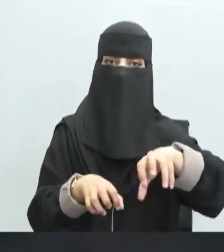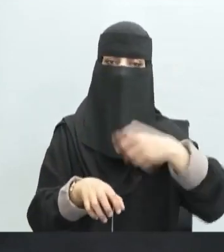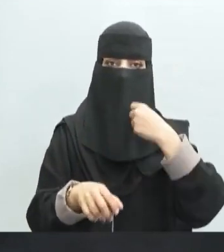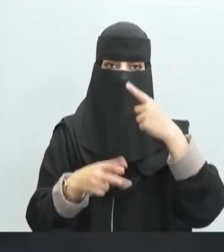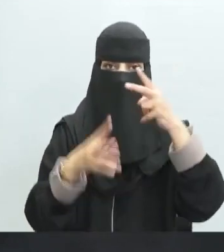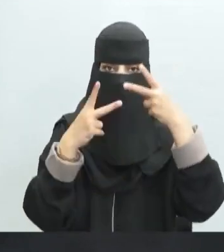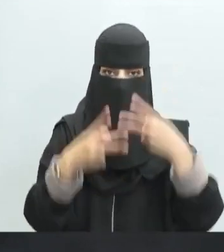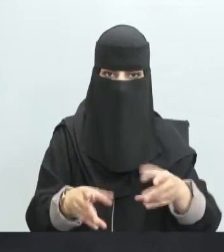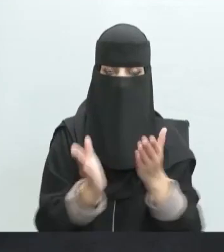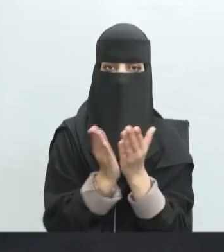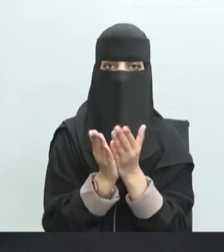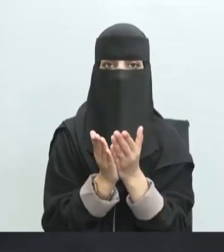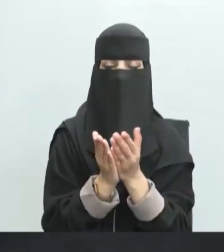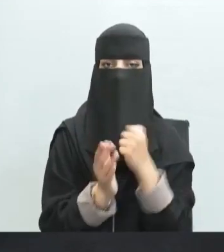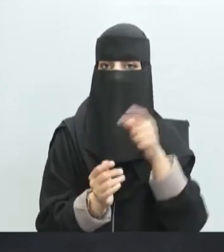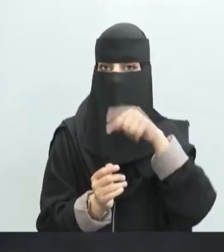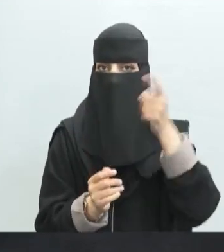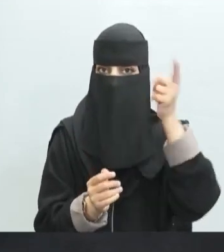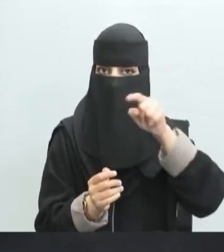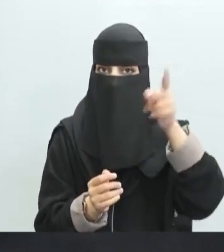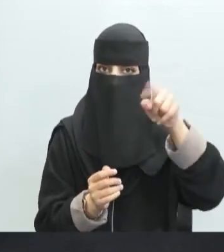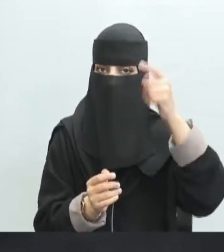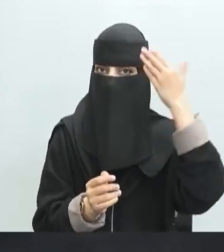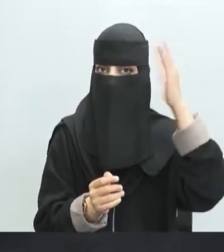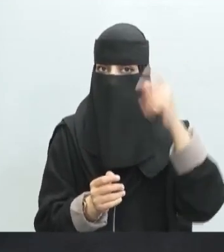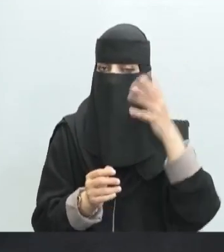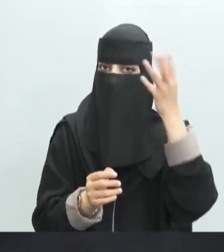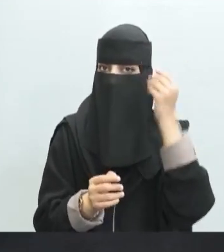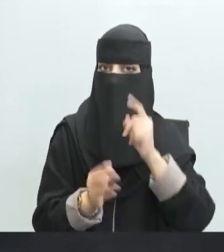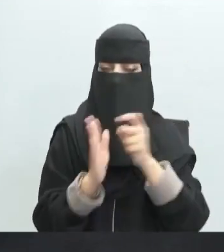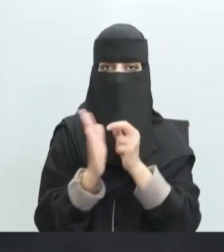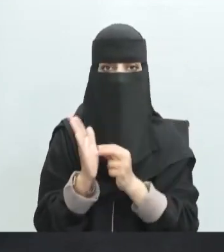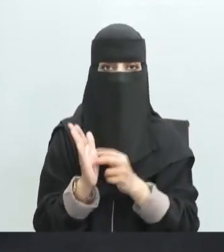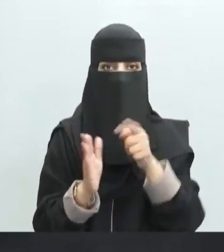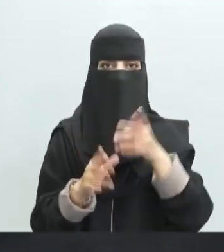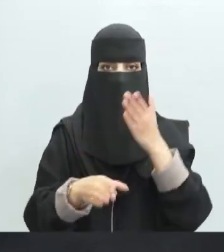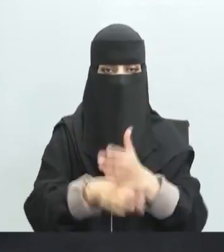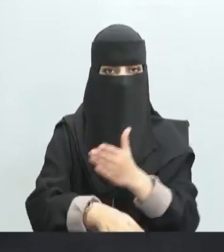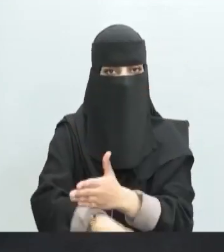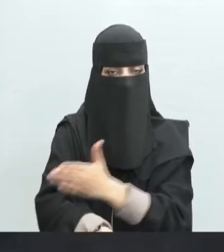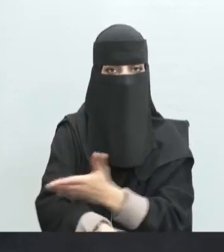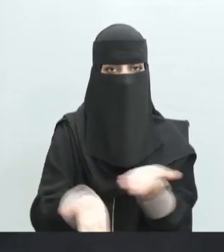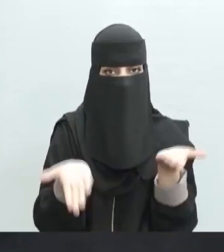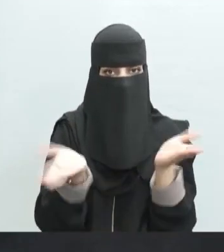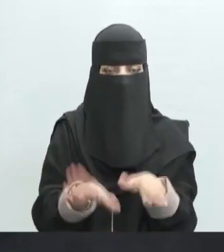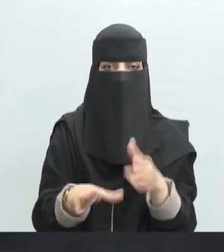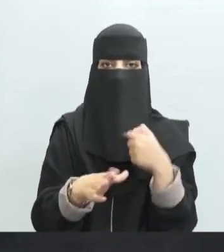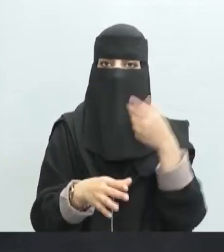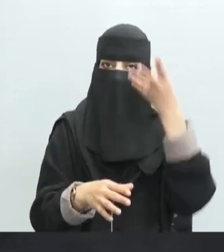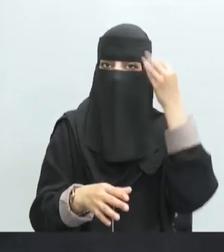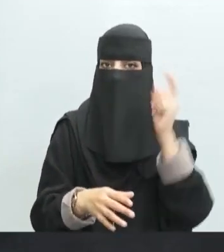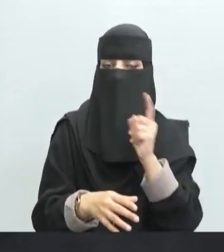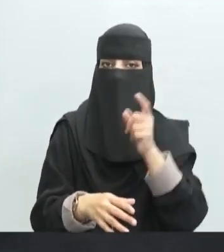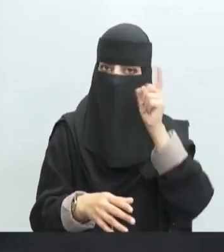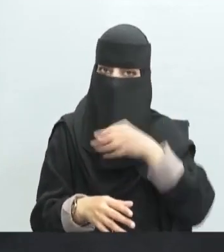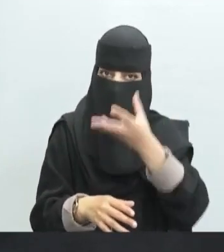الرحمن رحين بدينا فيها فلا يجي بكره وبعد وانت لسه ما حفظتها لانك حتتعب الجهد حيكون مضاعف ثلاث اربع